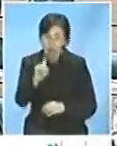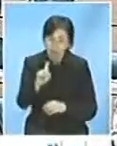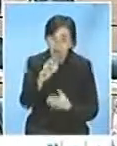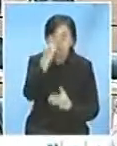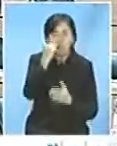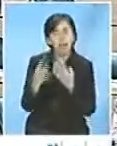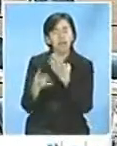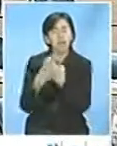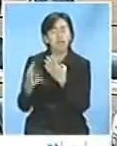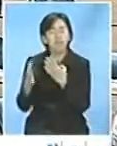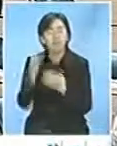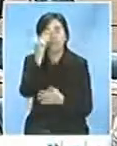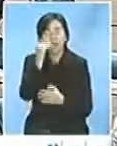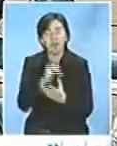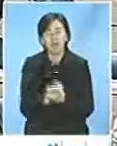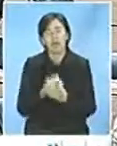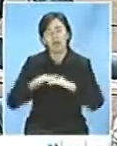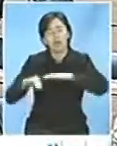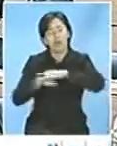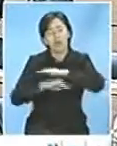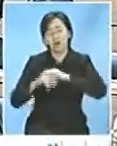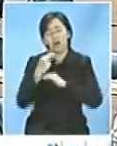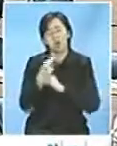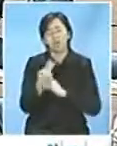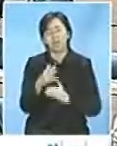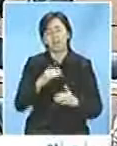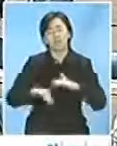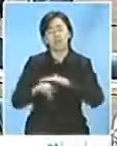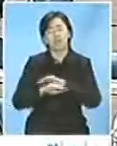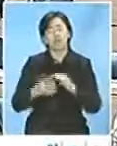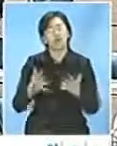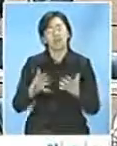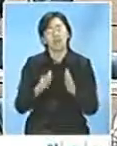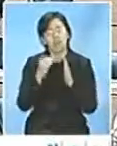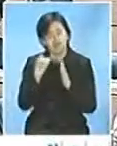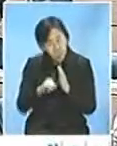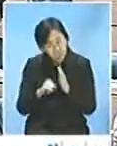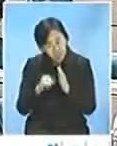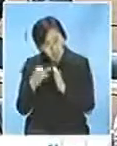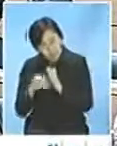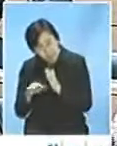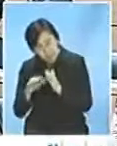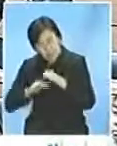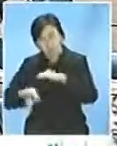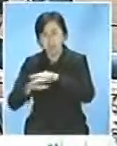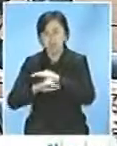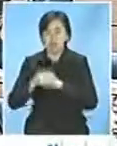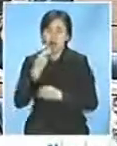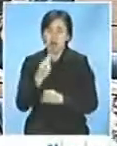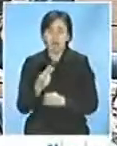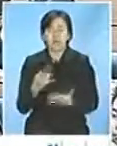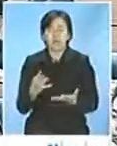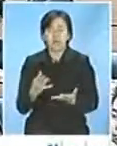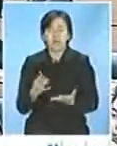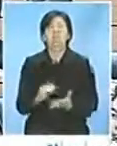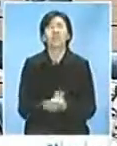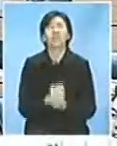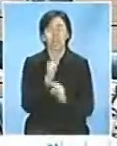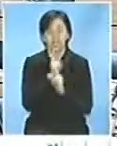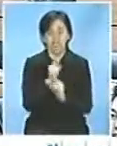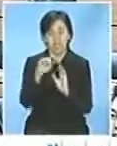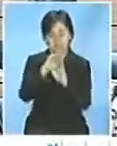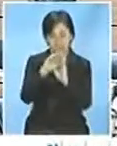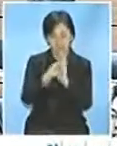งไม่ติดคุกมันไม่พบการกระทำความผิดของบุคคลที่ออกมาตามคำสั่งที่